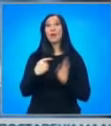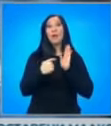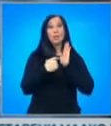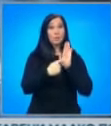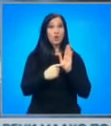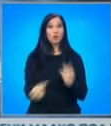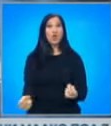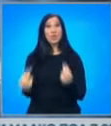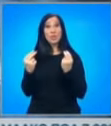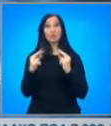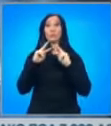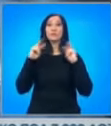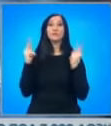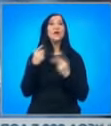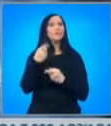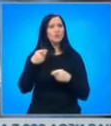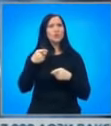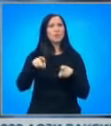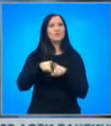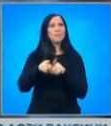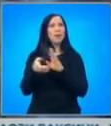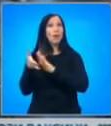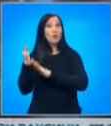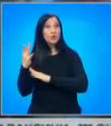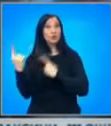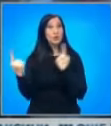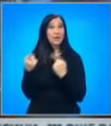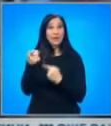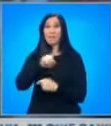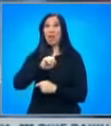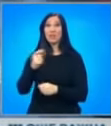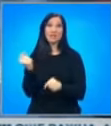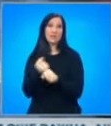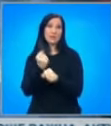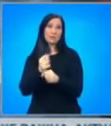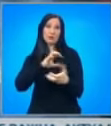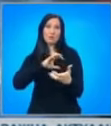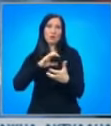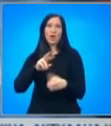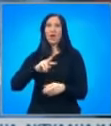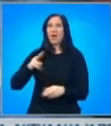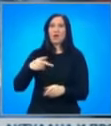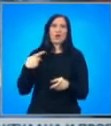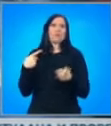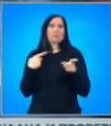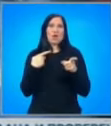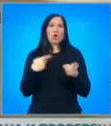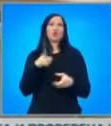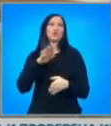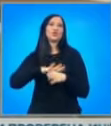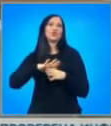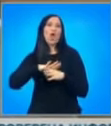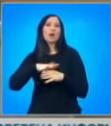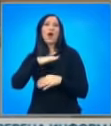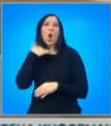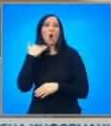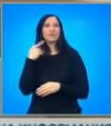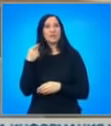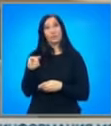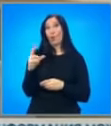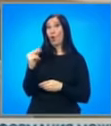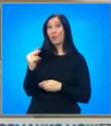покаже, че е най-добрият в света. Той все пак е отишъл да играе там, а не да се занимава с политика или да го нарочат за черна овца. Тук